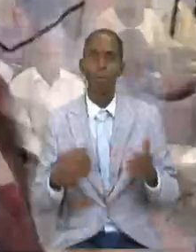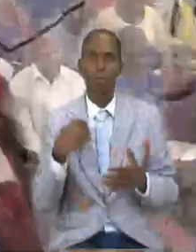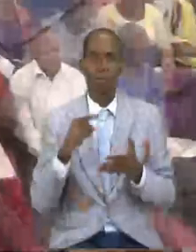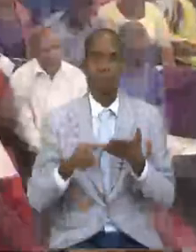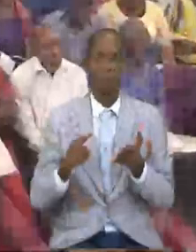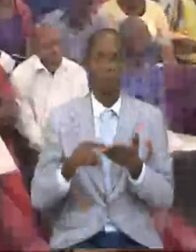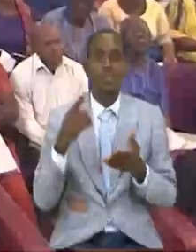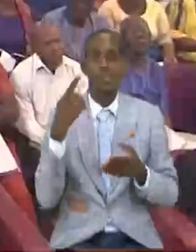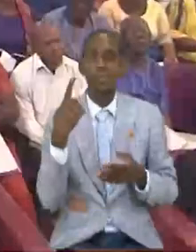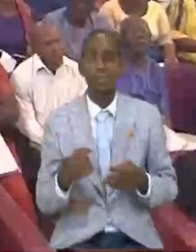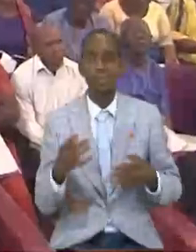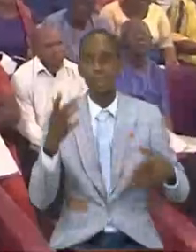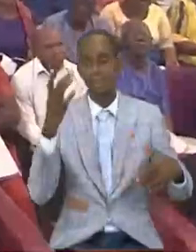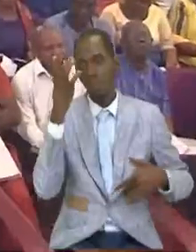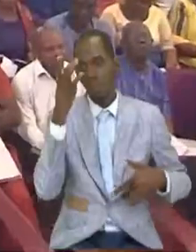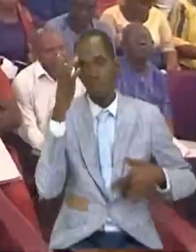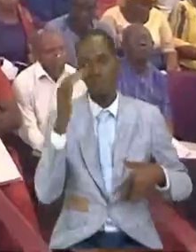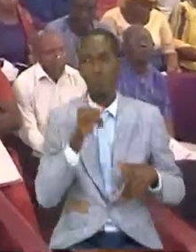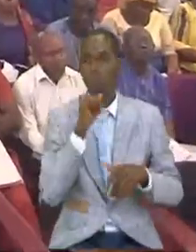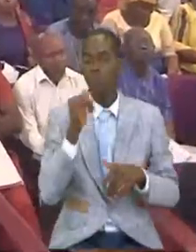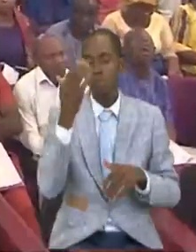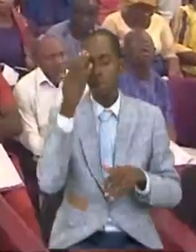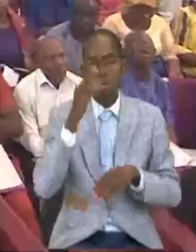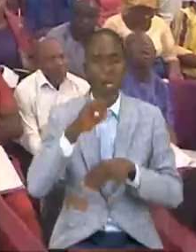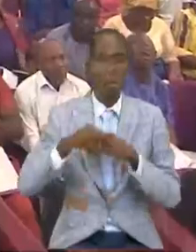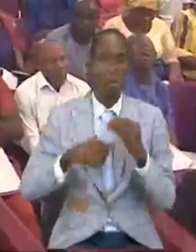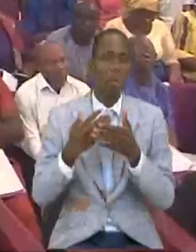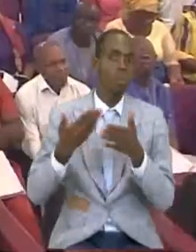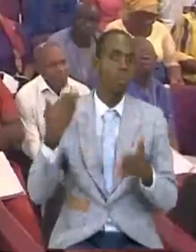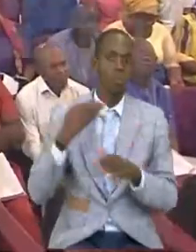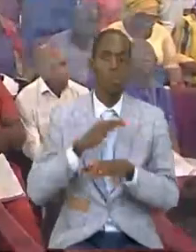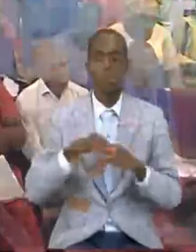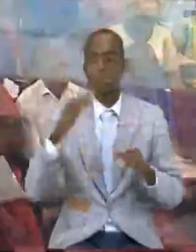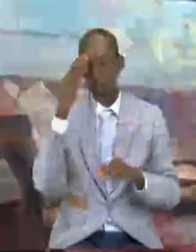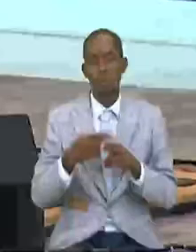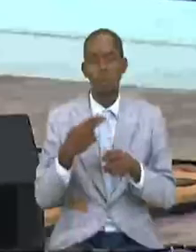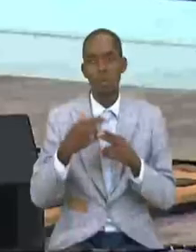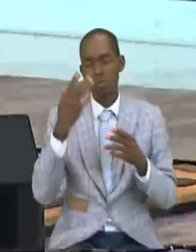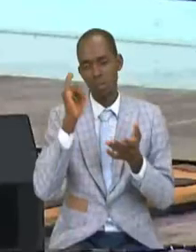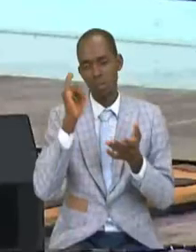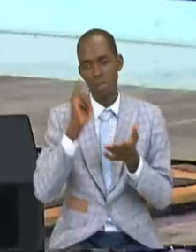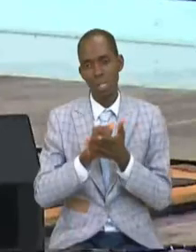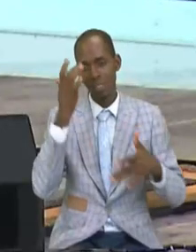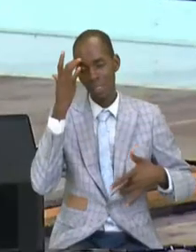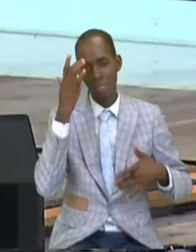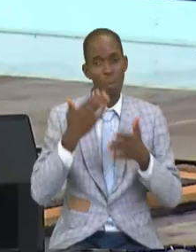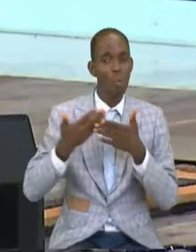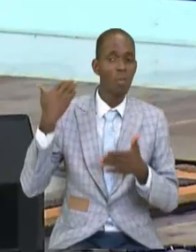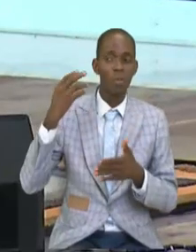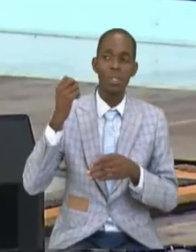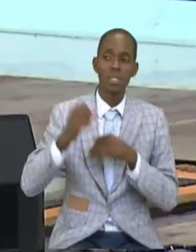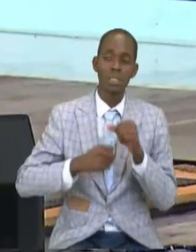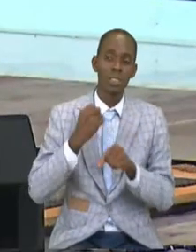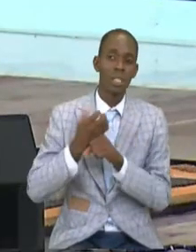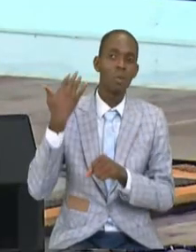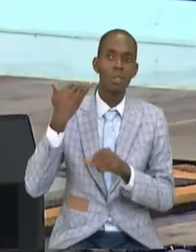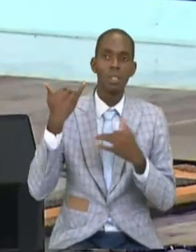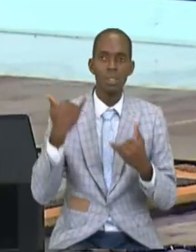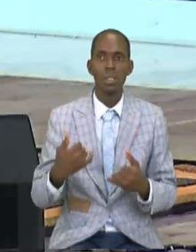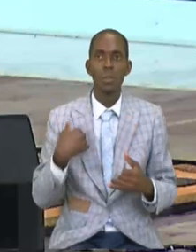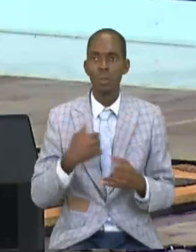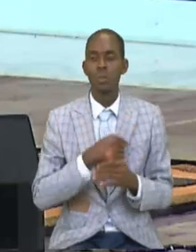découvert? Les maladies qu'on n'avait pas reconnues, les maladies dont on n'en sait rien, les maladies dont on